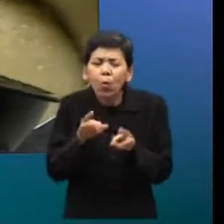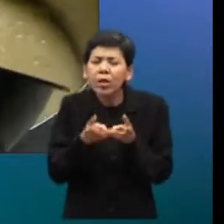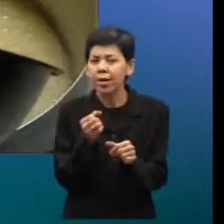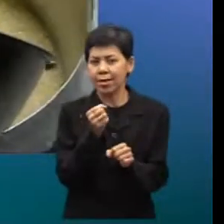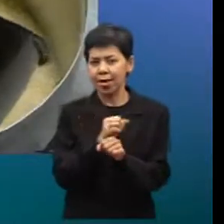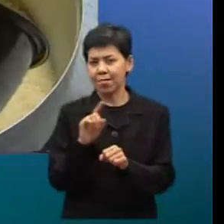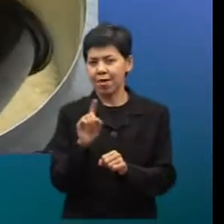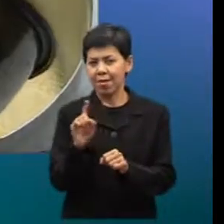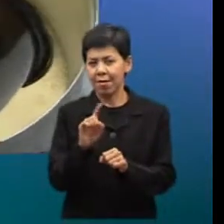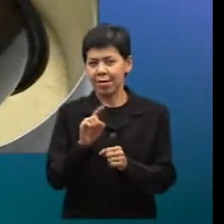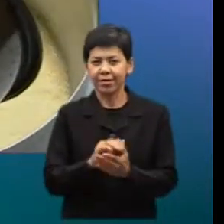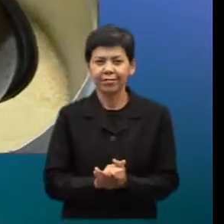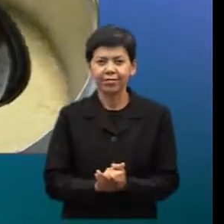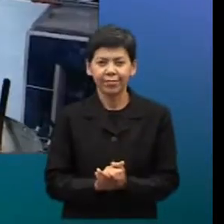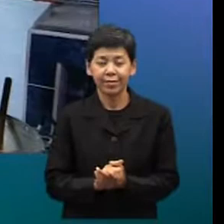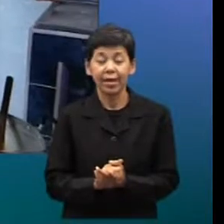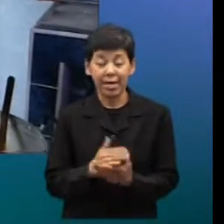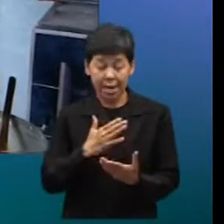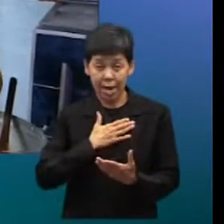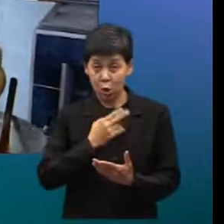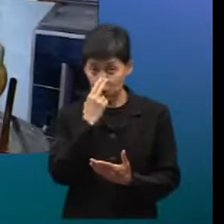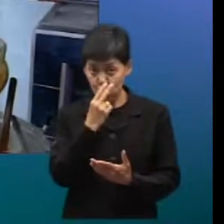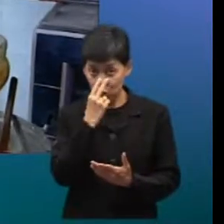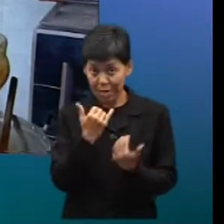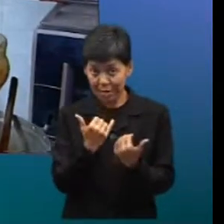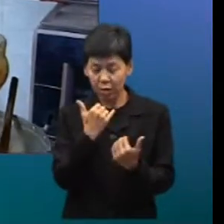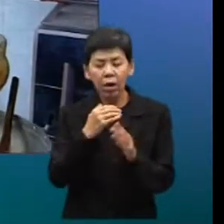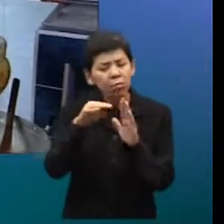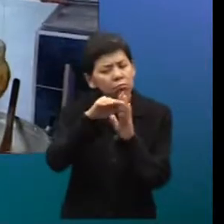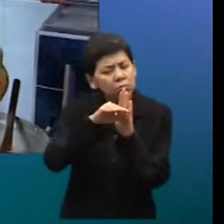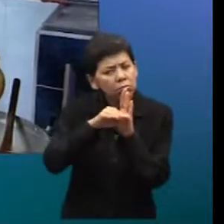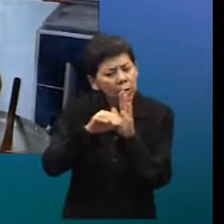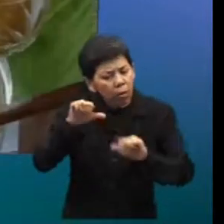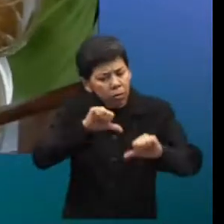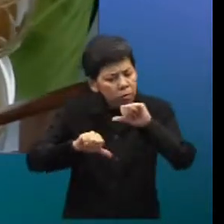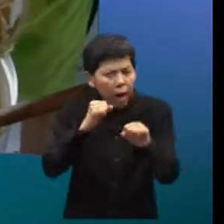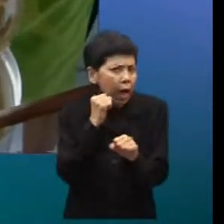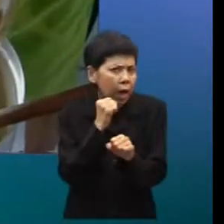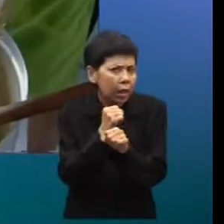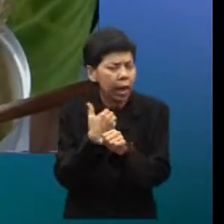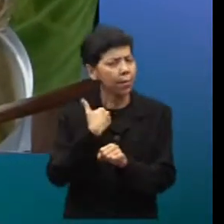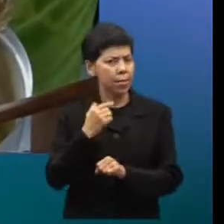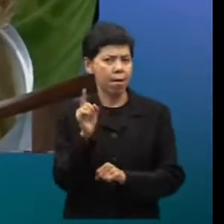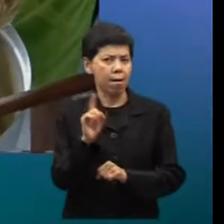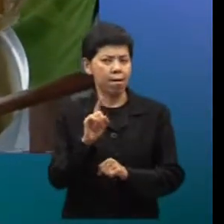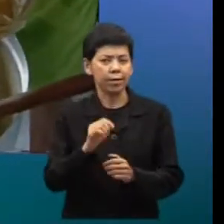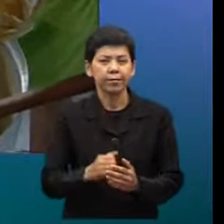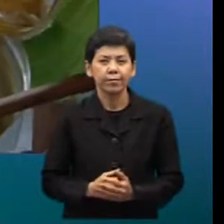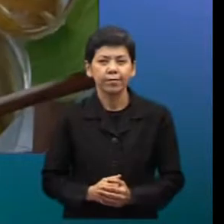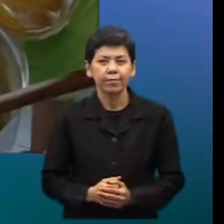ทำกันอย่างไรก่อนอื่นเราไปดูกันก่อนว่าส่วนผสมของน้ำนมข้าวโพดนั้นมีอะไรบ้